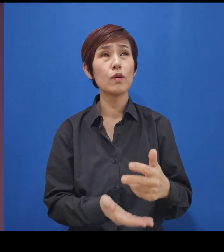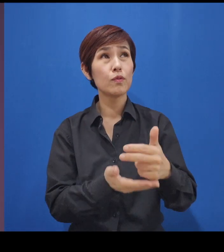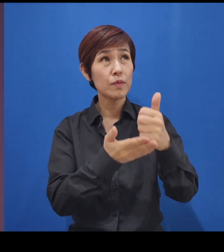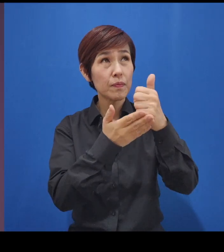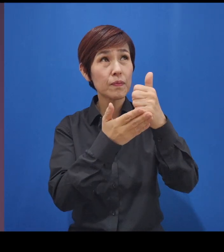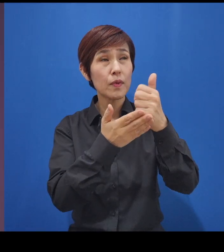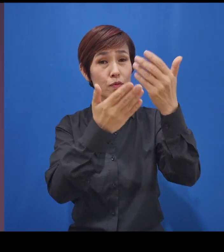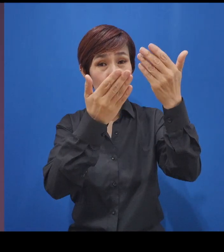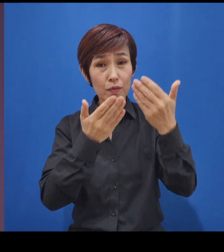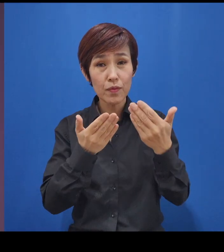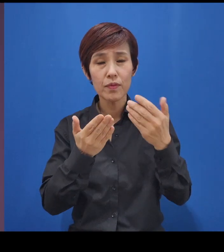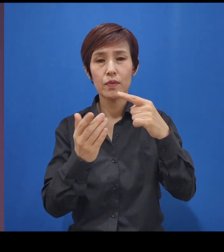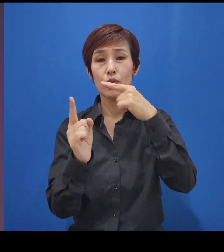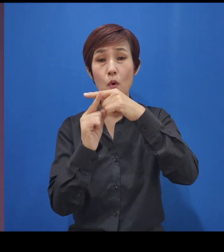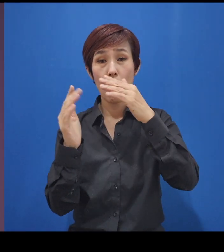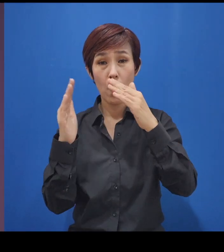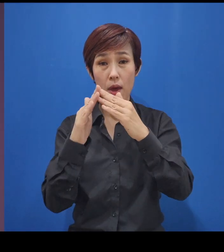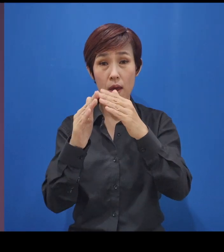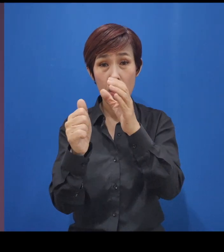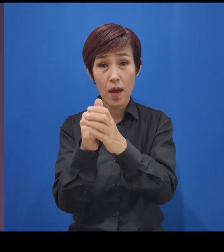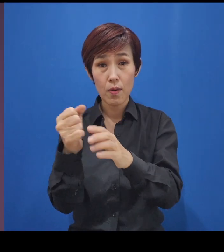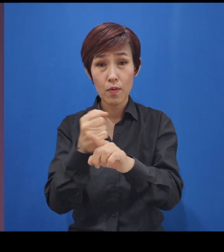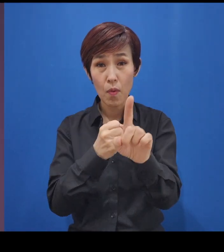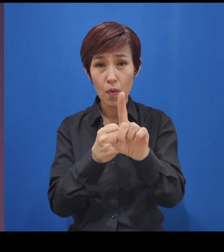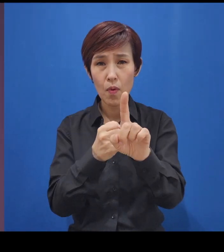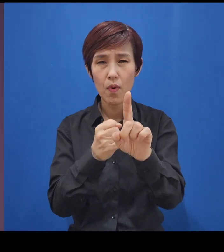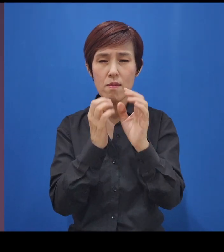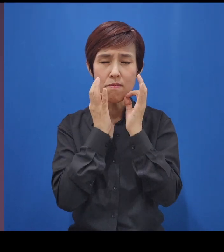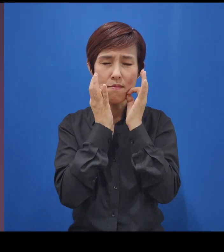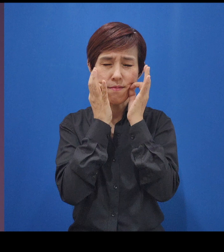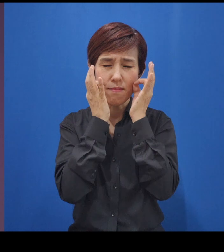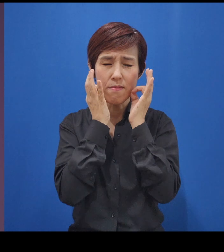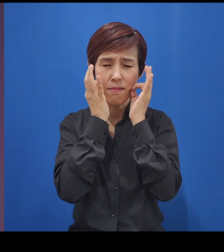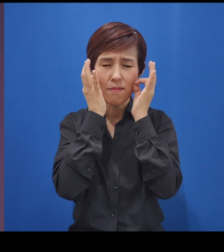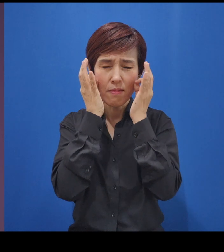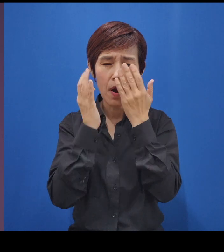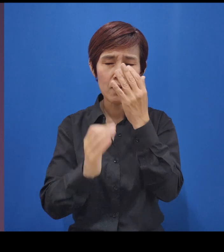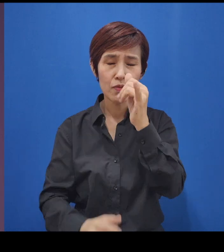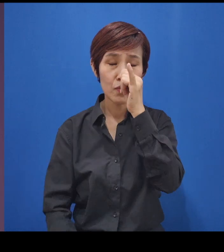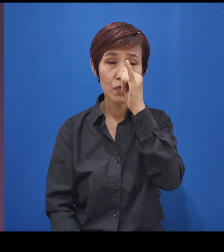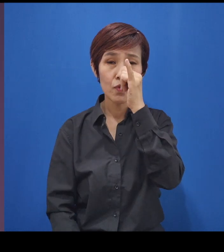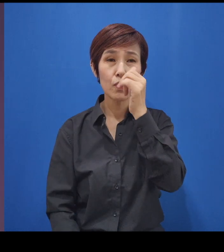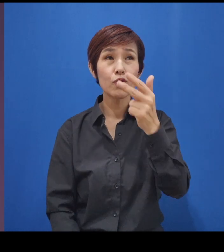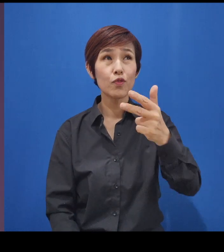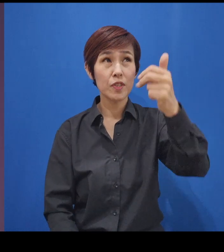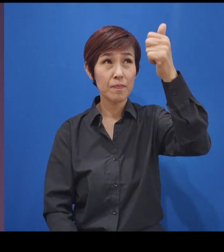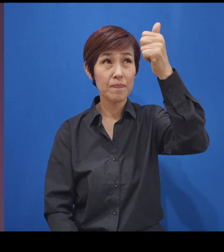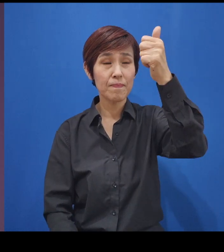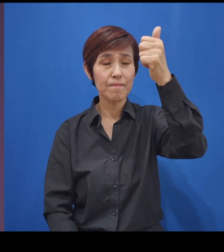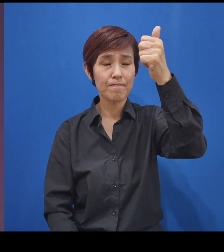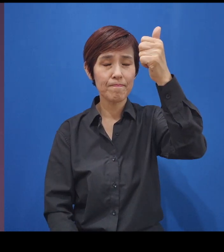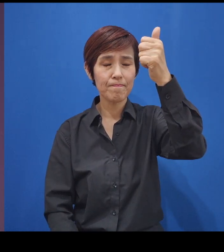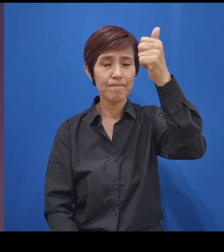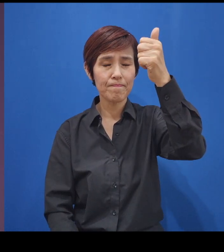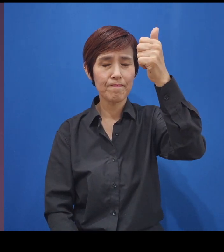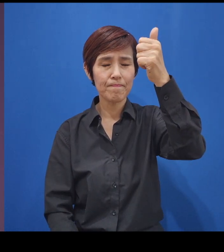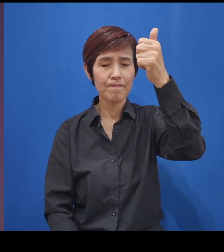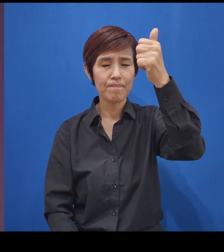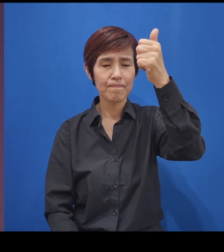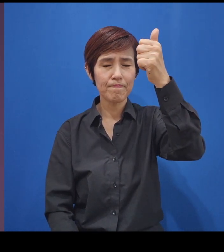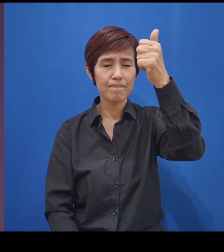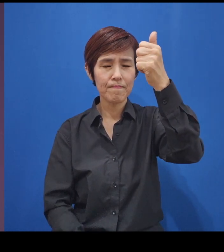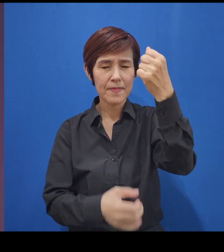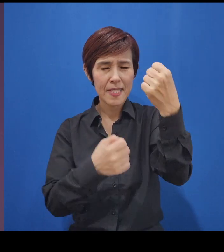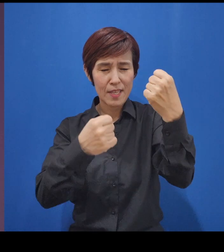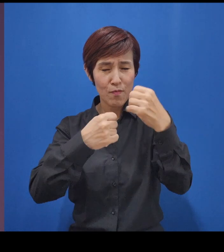그때 그 교회가 교회 될 수 있었던 건 힘쓰실 수 있는 주의 손에 자신의 손을 올려놓고